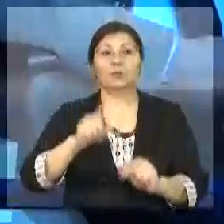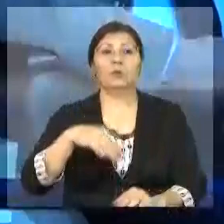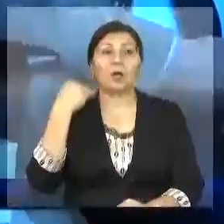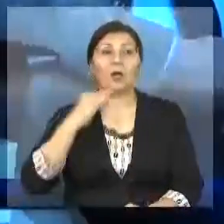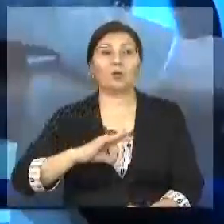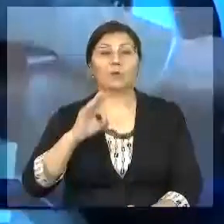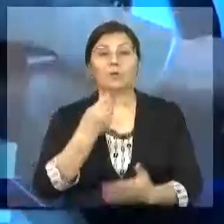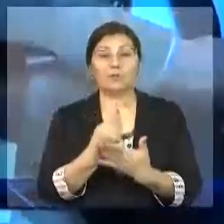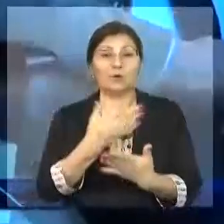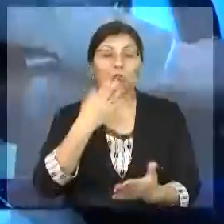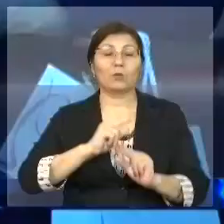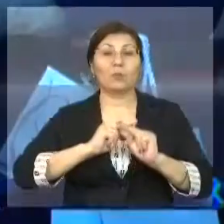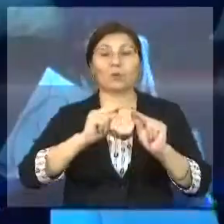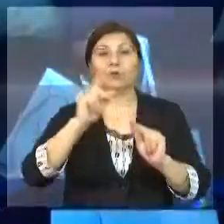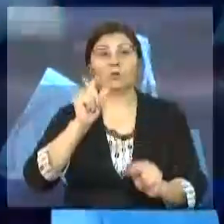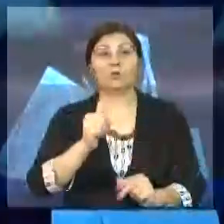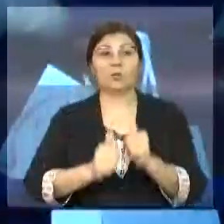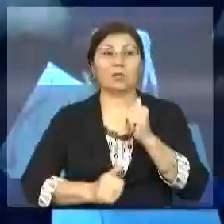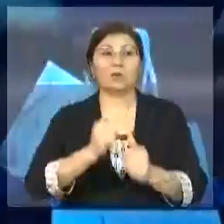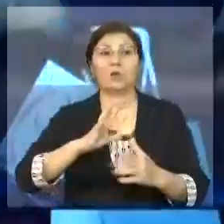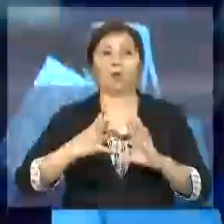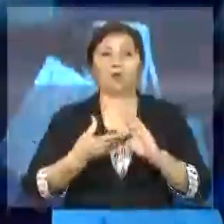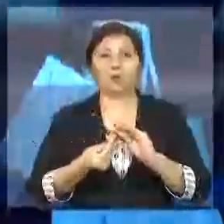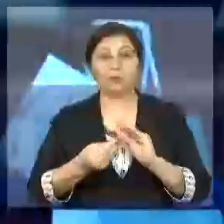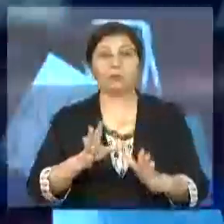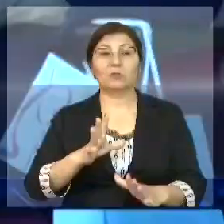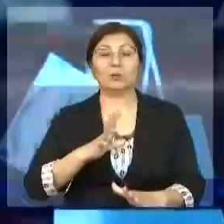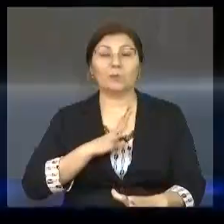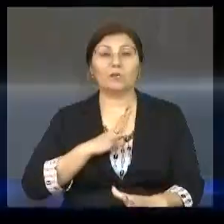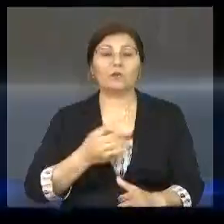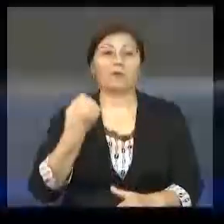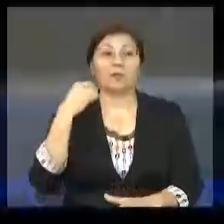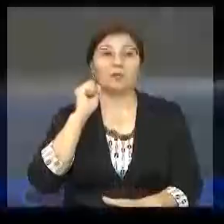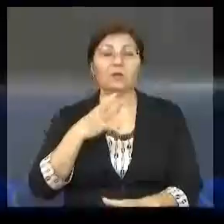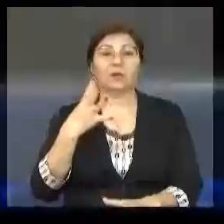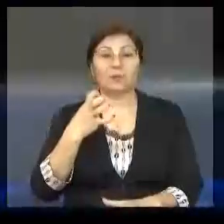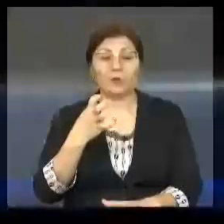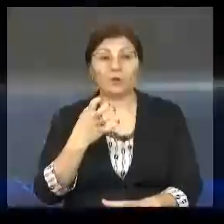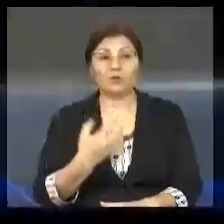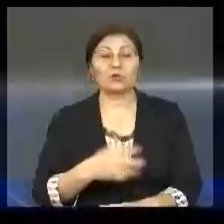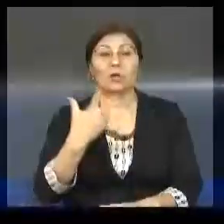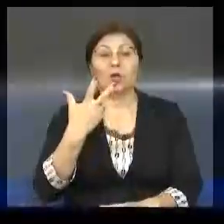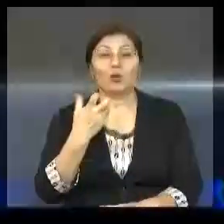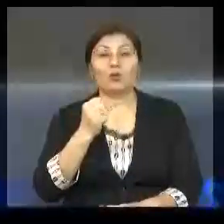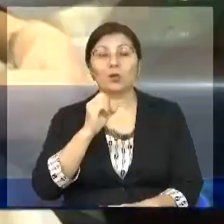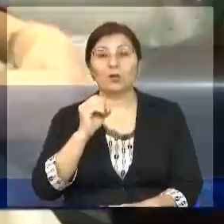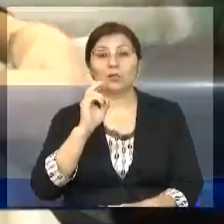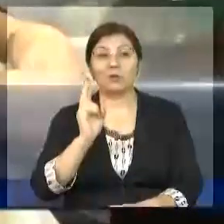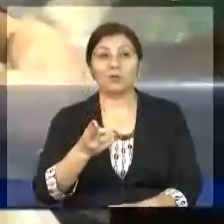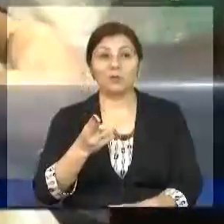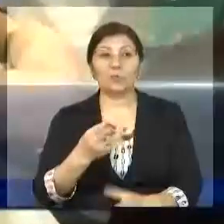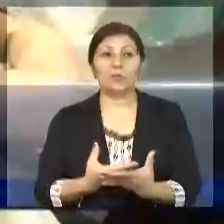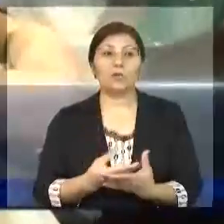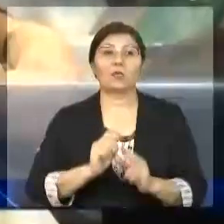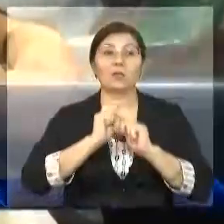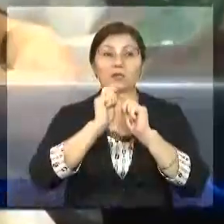Ақтөбе облысының құрметті ұстазы байқауының қорытындысы белгілі болды. Жеңімпаздарға 500 және 300 айлық есептік көрсеткіш